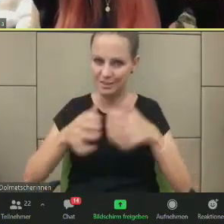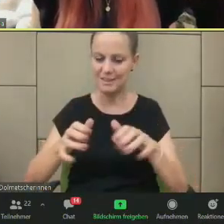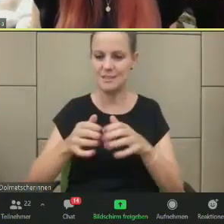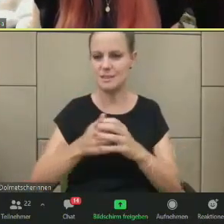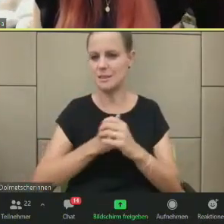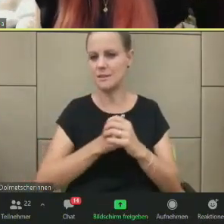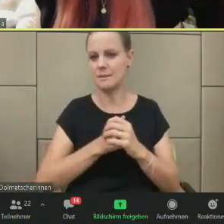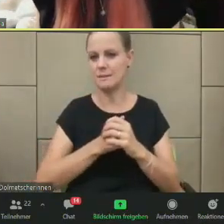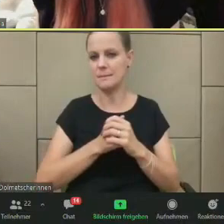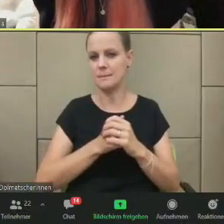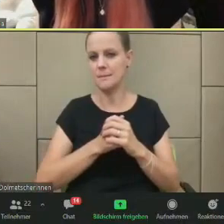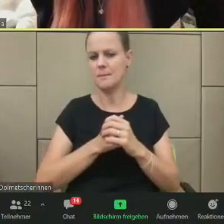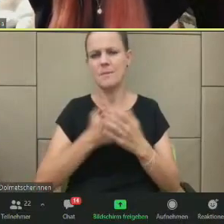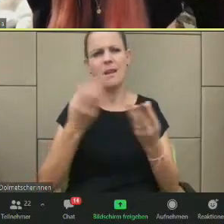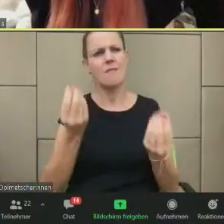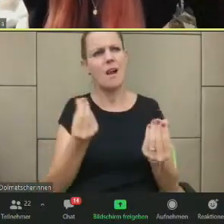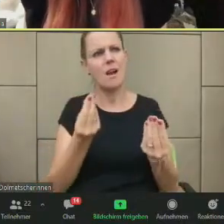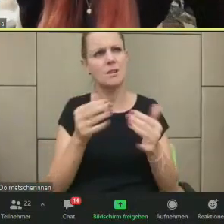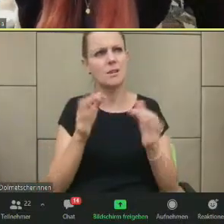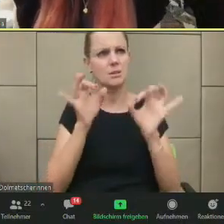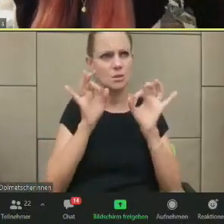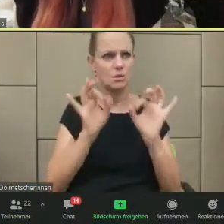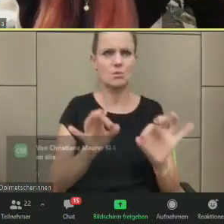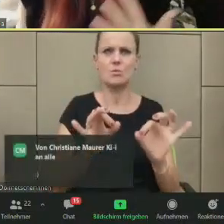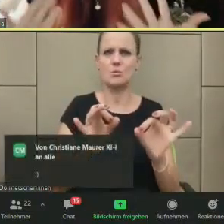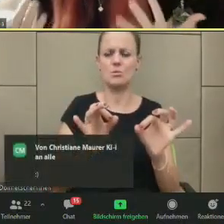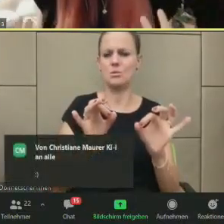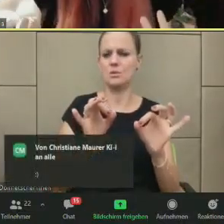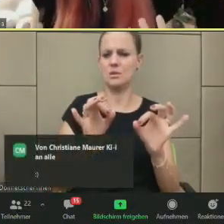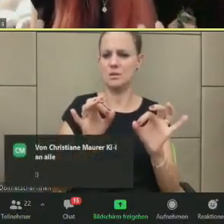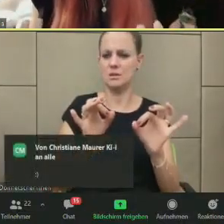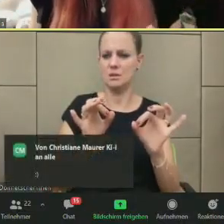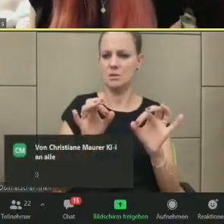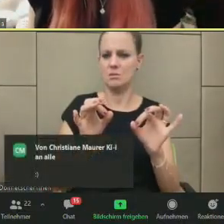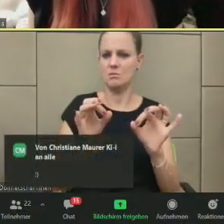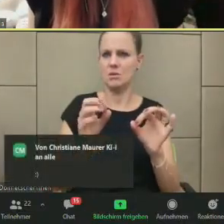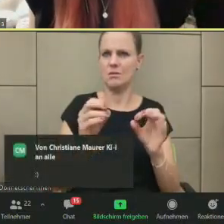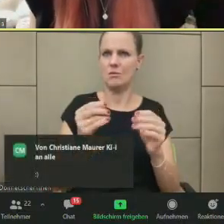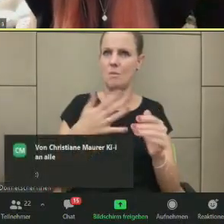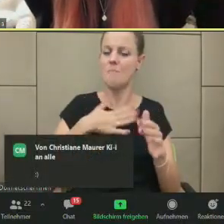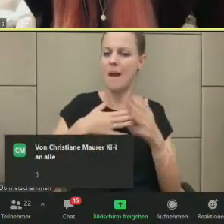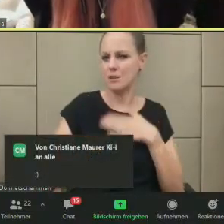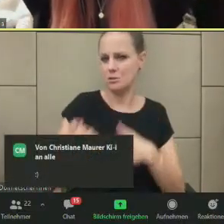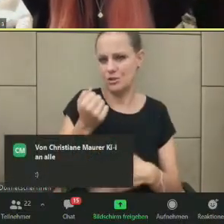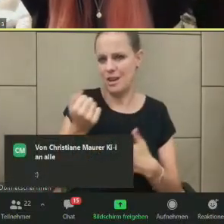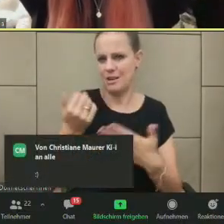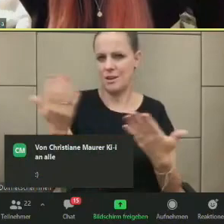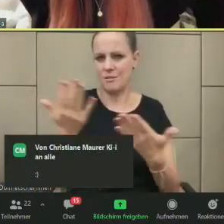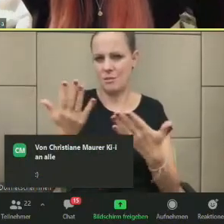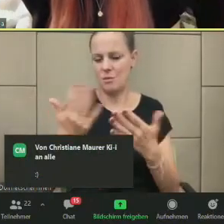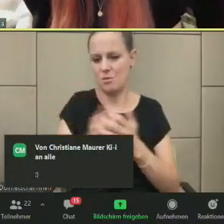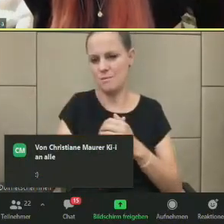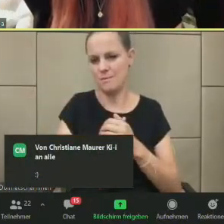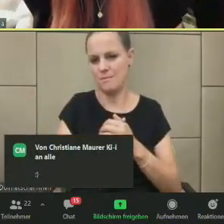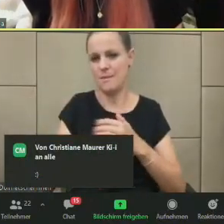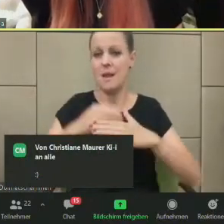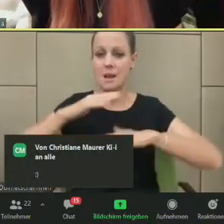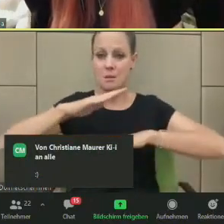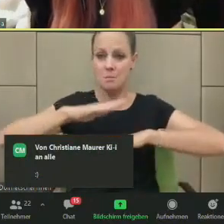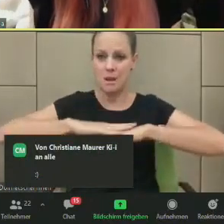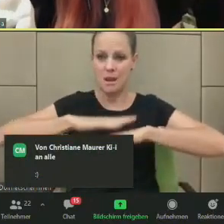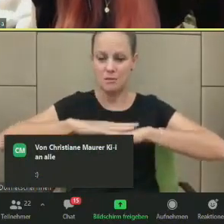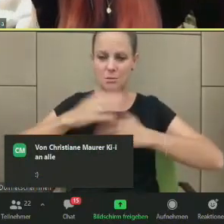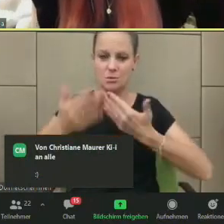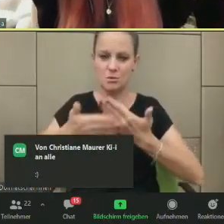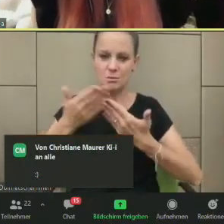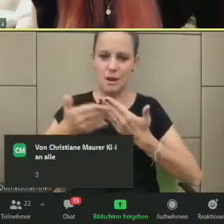was fühlt sich für mich gut an und was liegt mir, wo liegen meine Stärken? Und da ist halt das Schöne an so Plattformen wie Instagram zum Beispiel, man